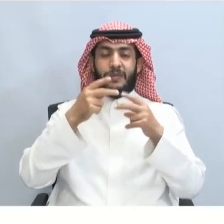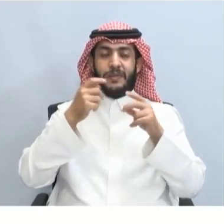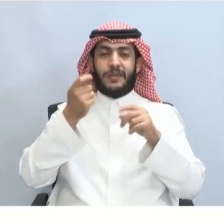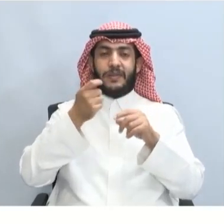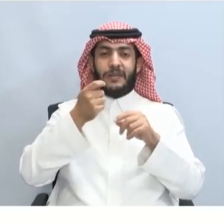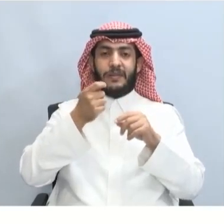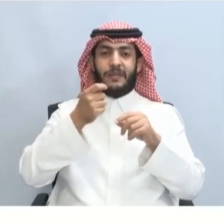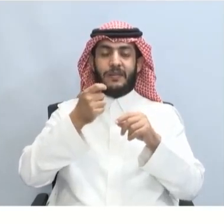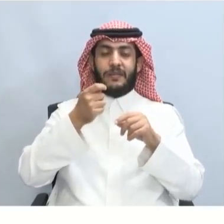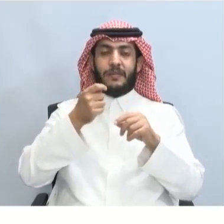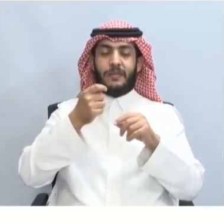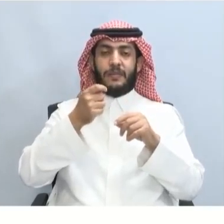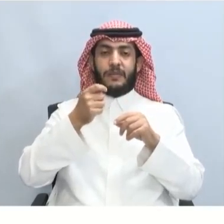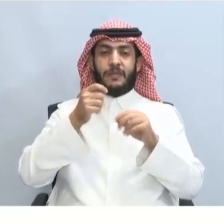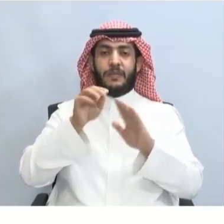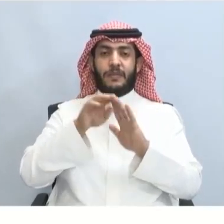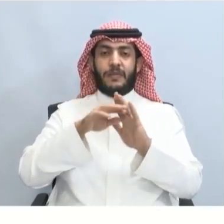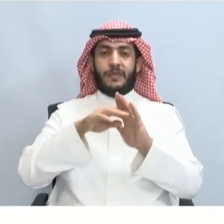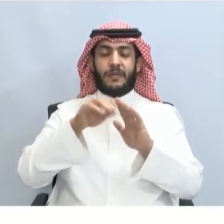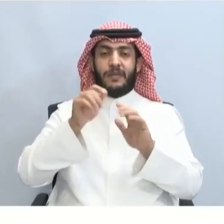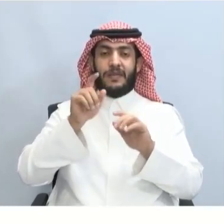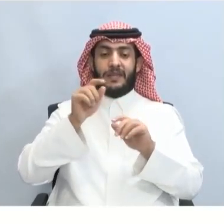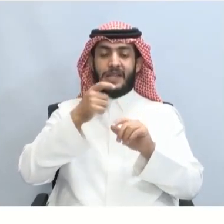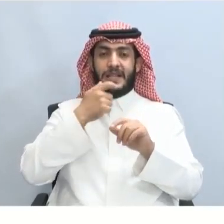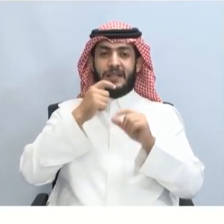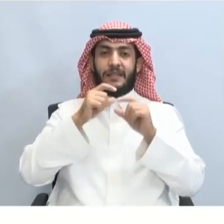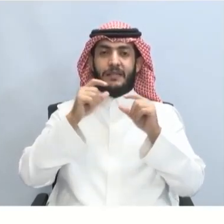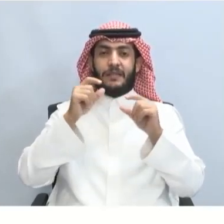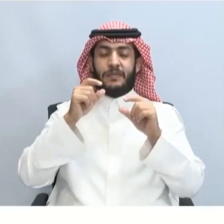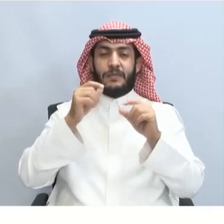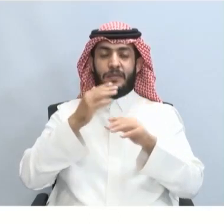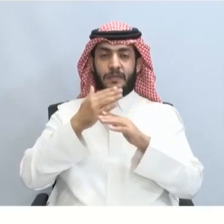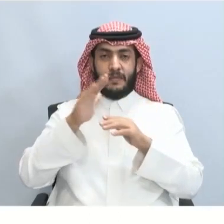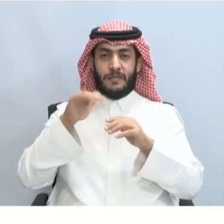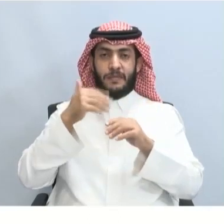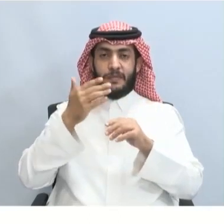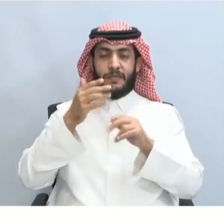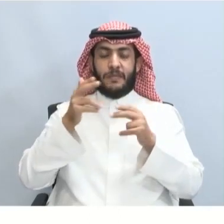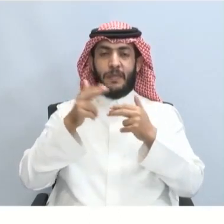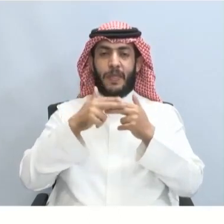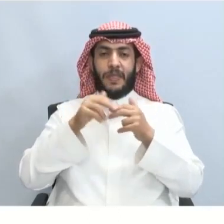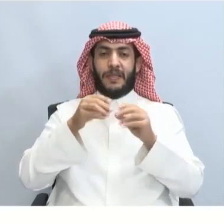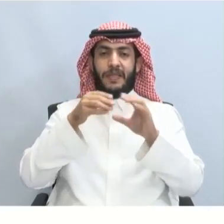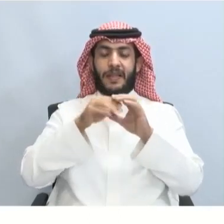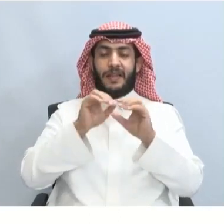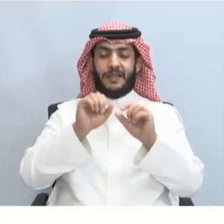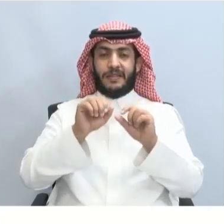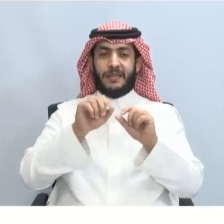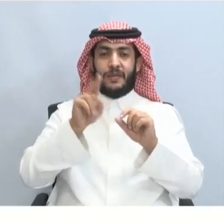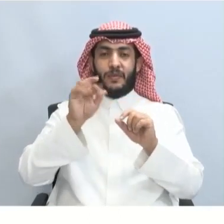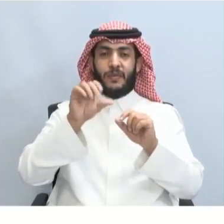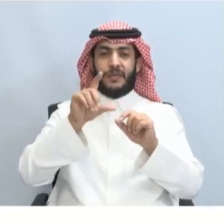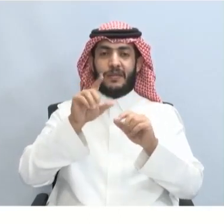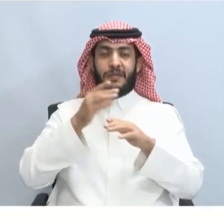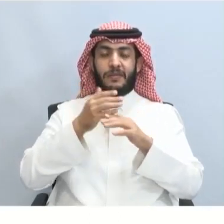هنا العنوان فوتبول فان بيج ثم اغلقنا داخلها او التوت